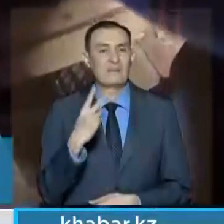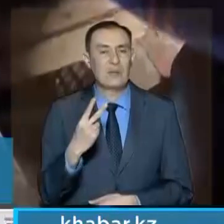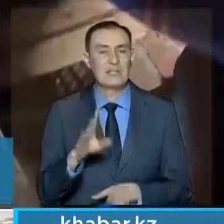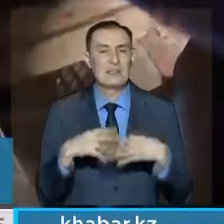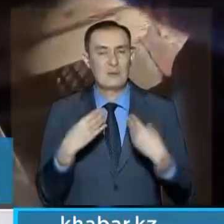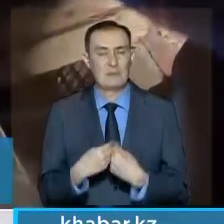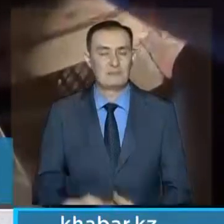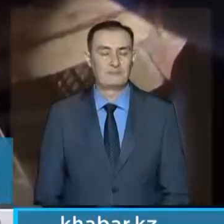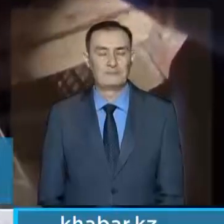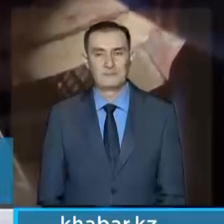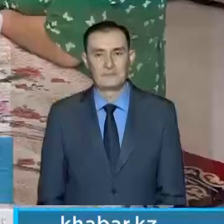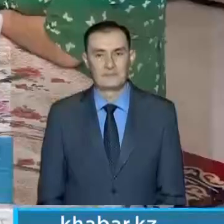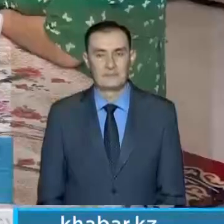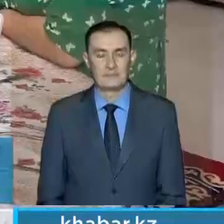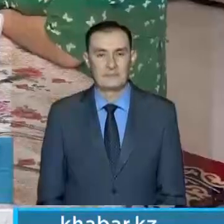семьям.